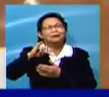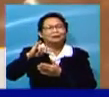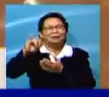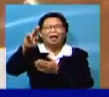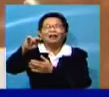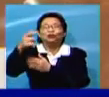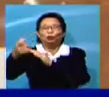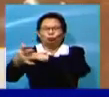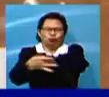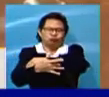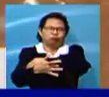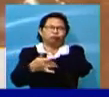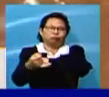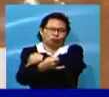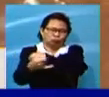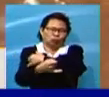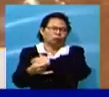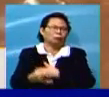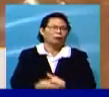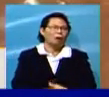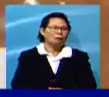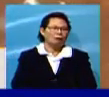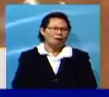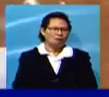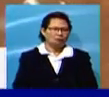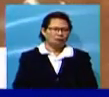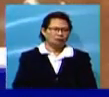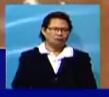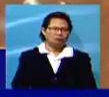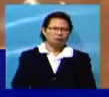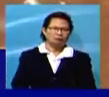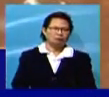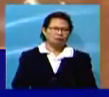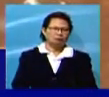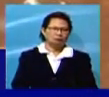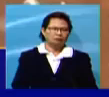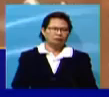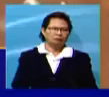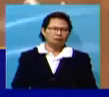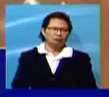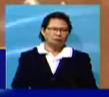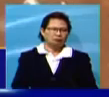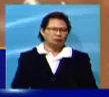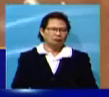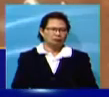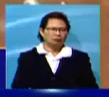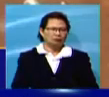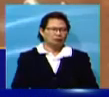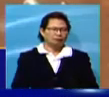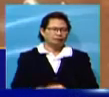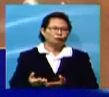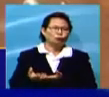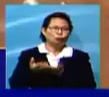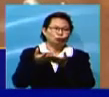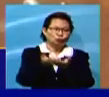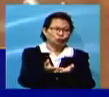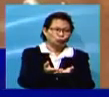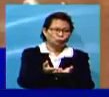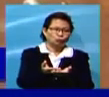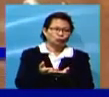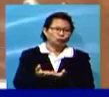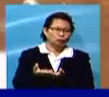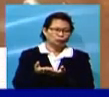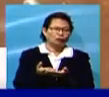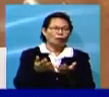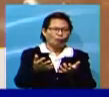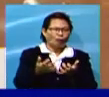Dan kita dapat maklumat NGO jaringan ini ada agenda tersirat di sebalik daripada usaha mereka yang pada zahirnya